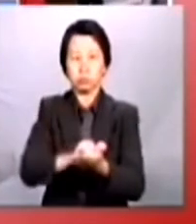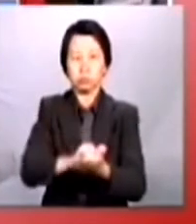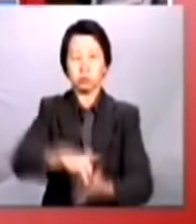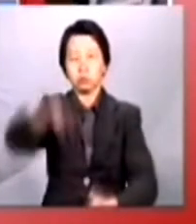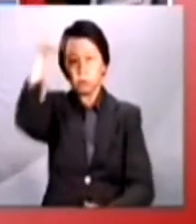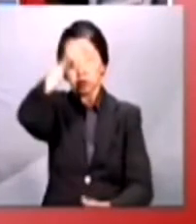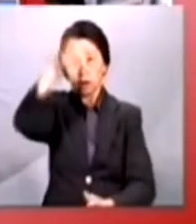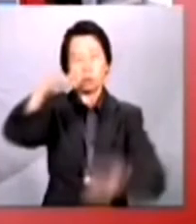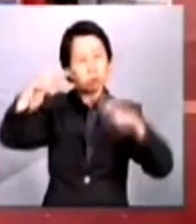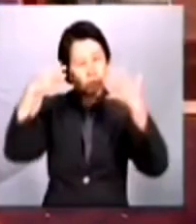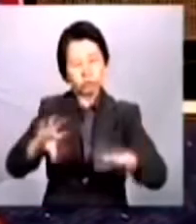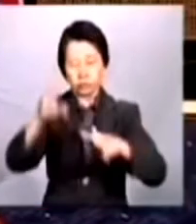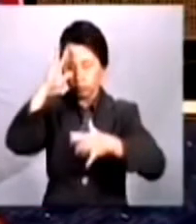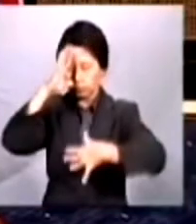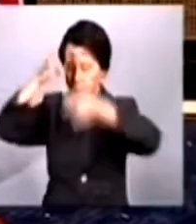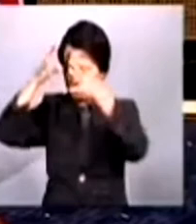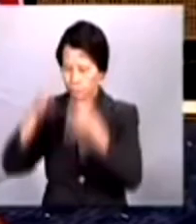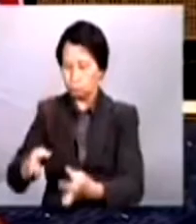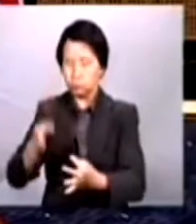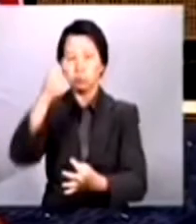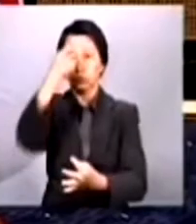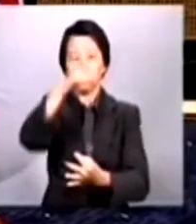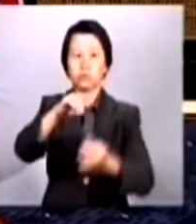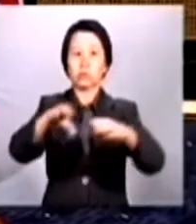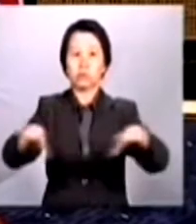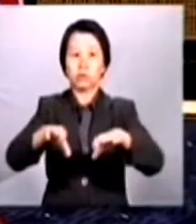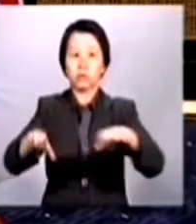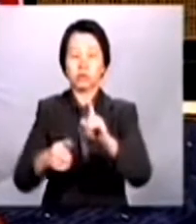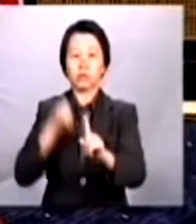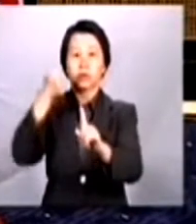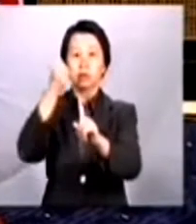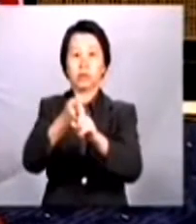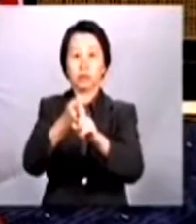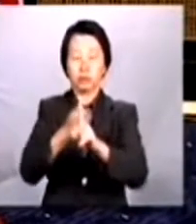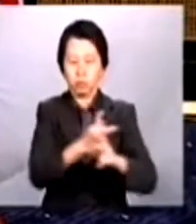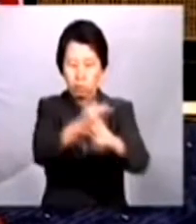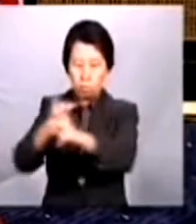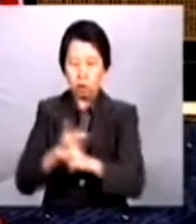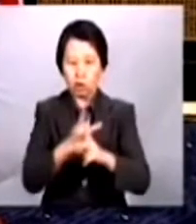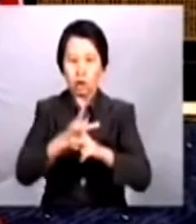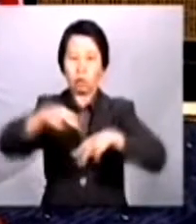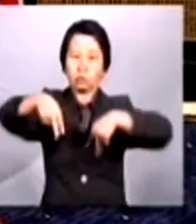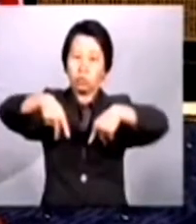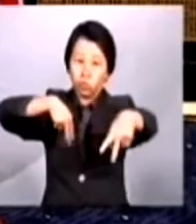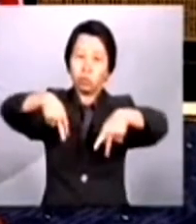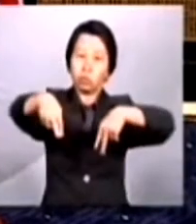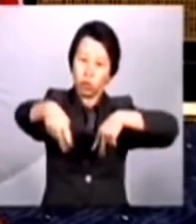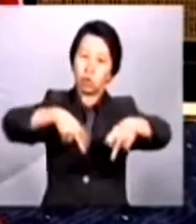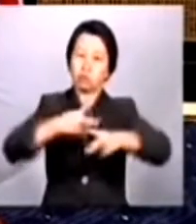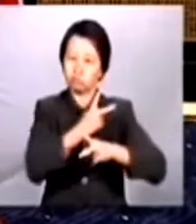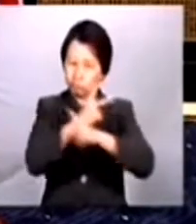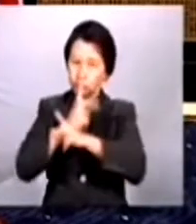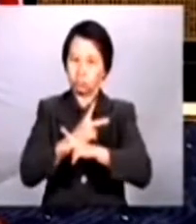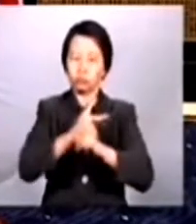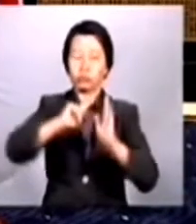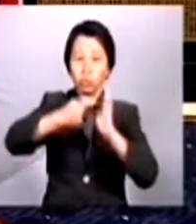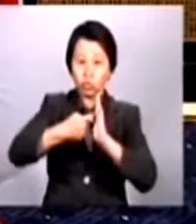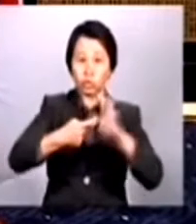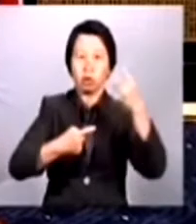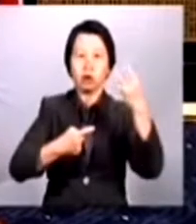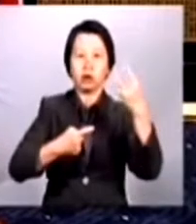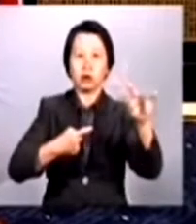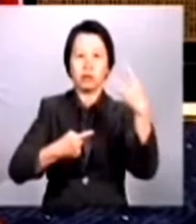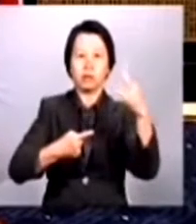memutuskan untuk melaksanakan perintah kawalan pergerakan mulai